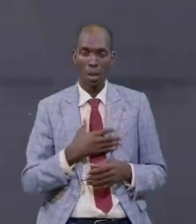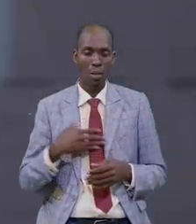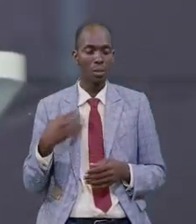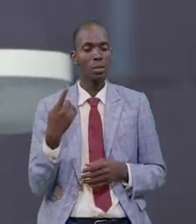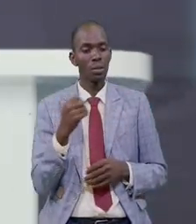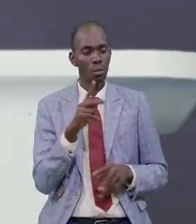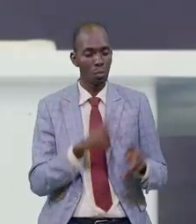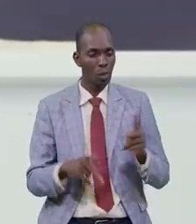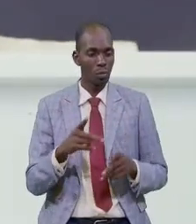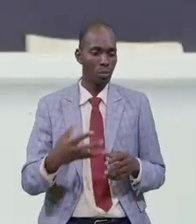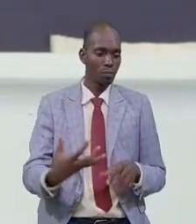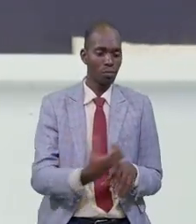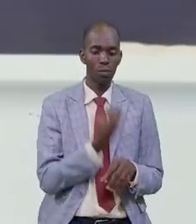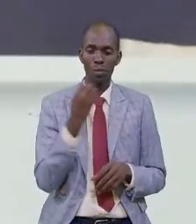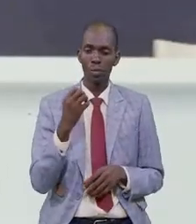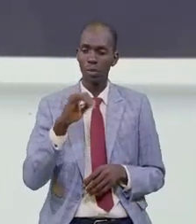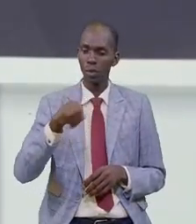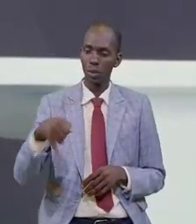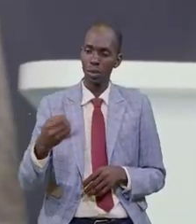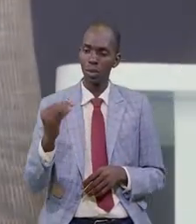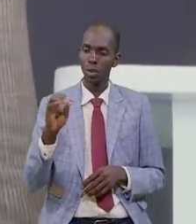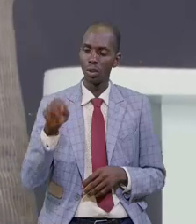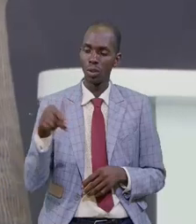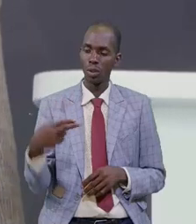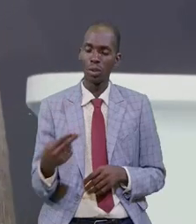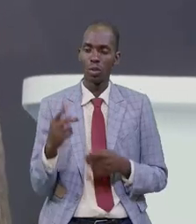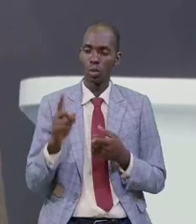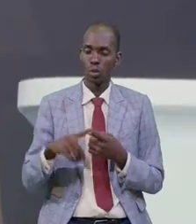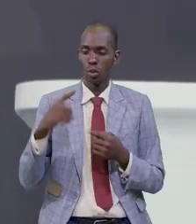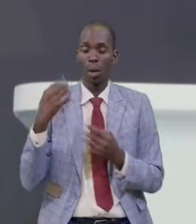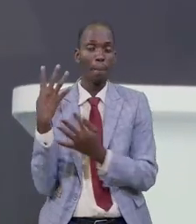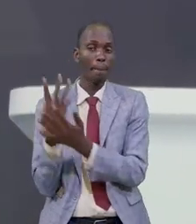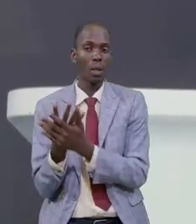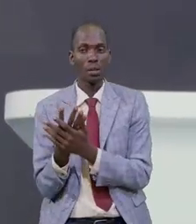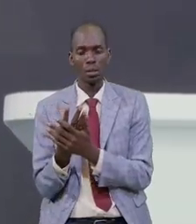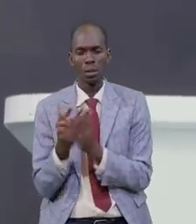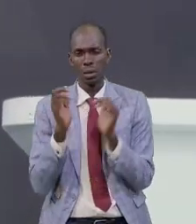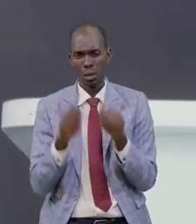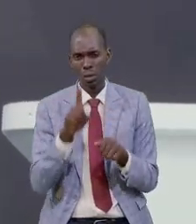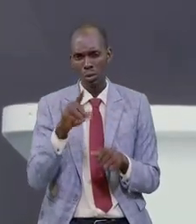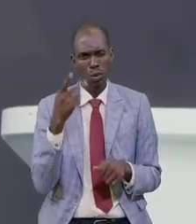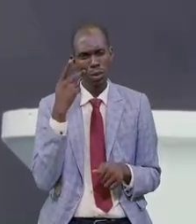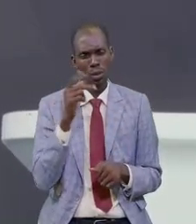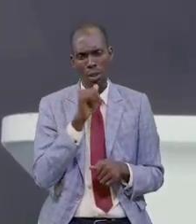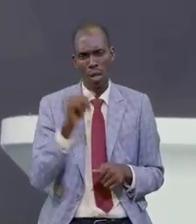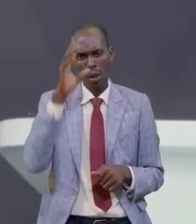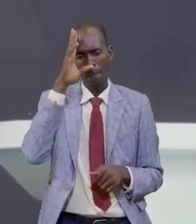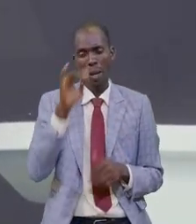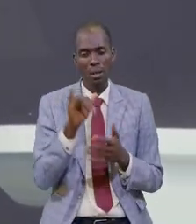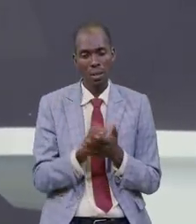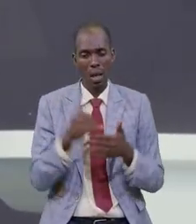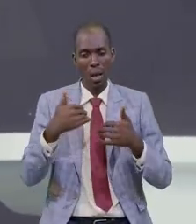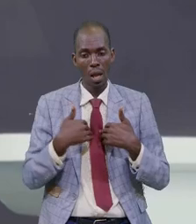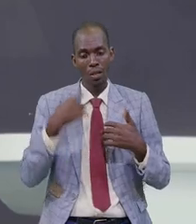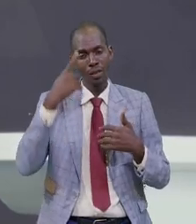jeté Joseph dans en prison est-ce que vous voyez un jeune homme qui a un rêve toujours